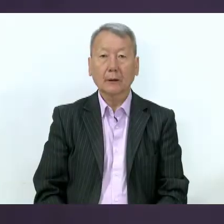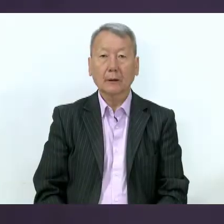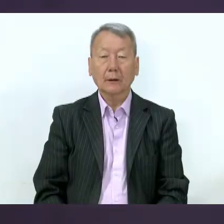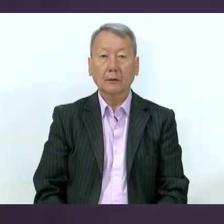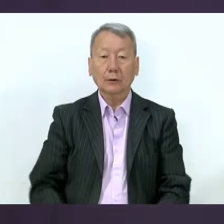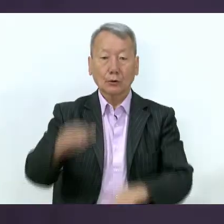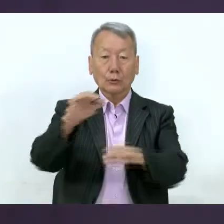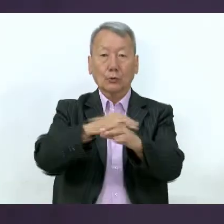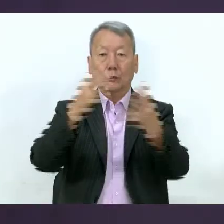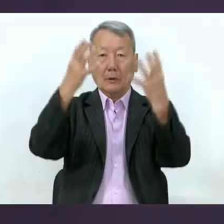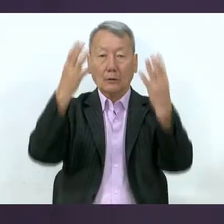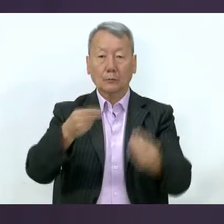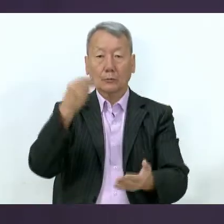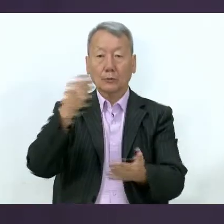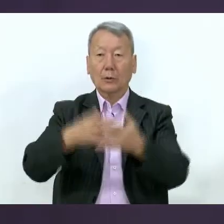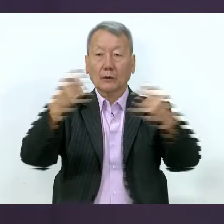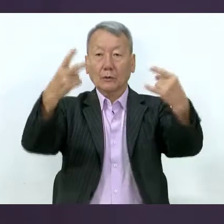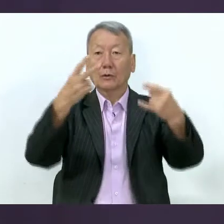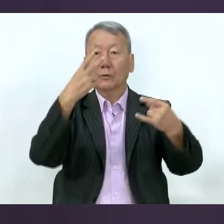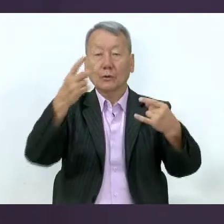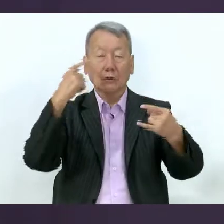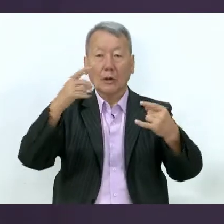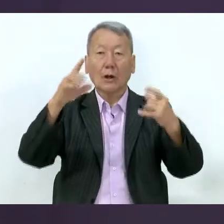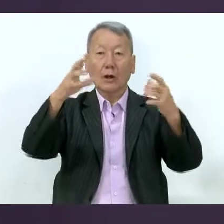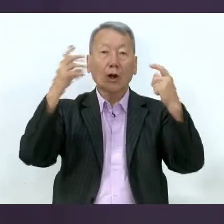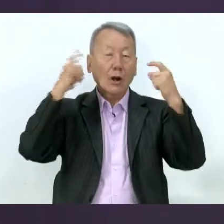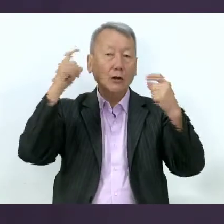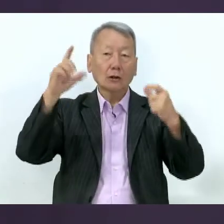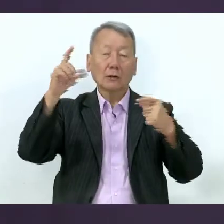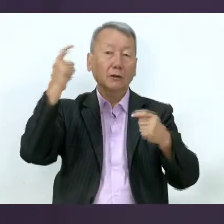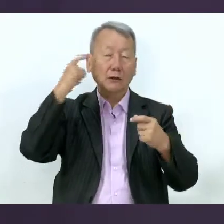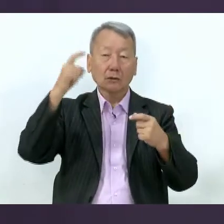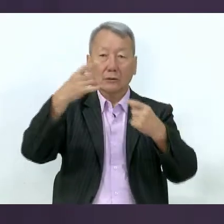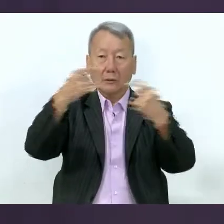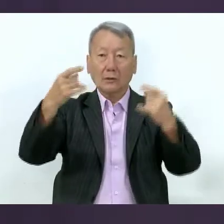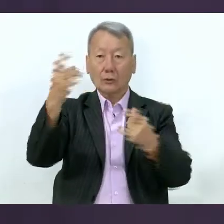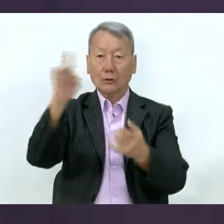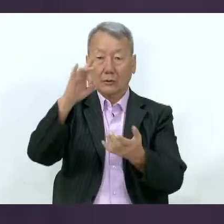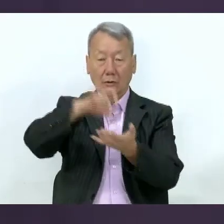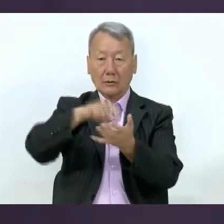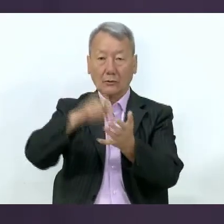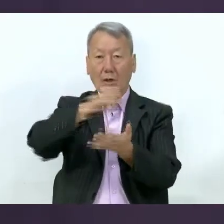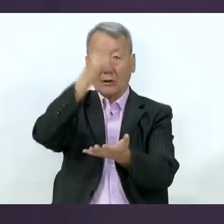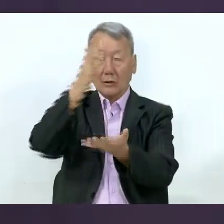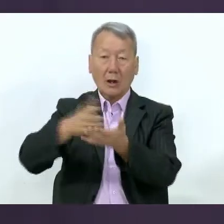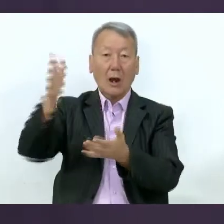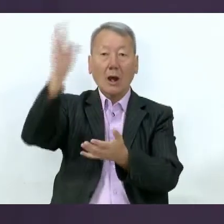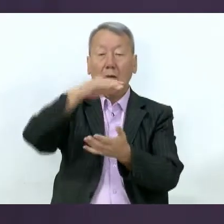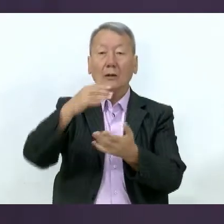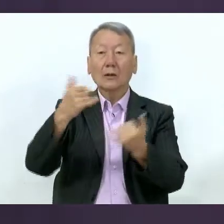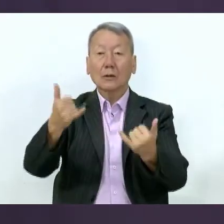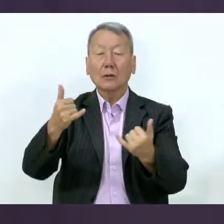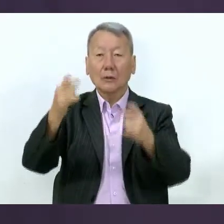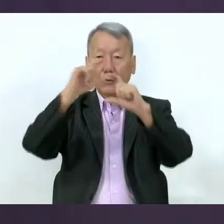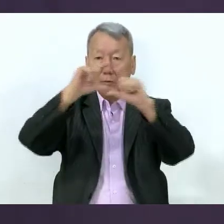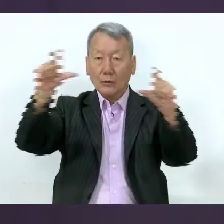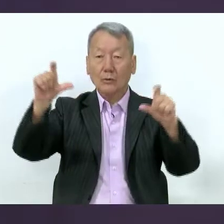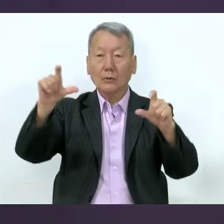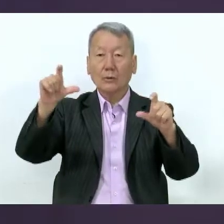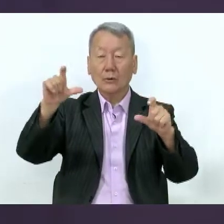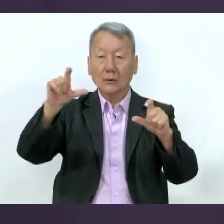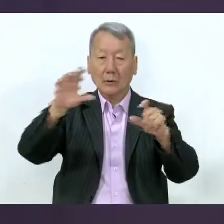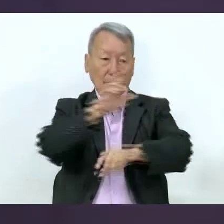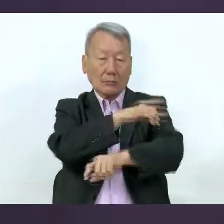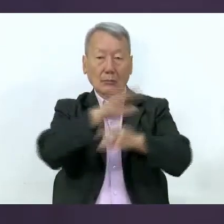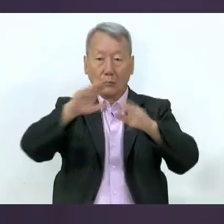Құтмады гүніңіздері менің ұрматты өтелі көрчілер, радиоғармандар, республикалық штабтың презборборында, авариялық қавалдағы мектептерді, еске ор